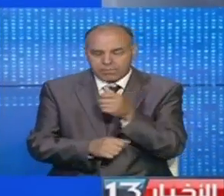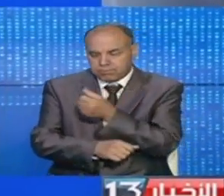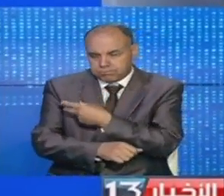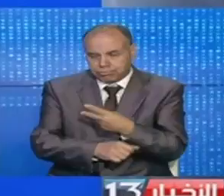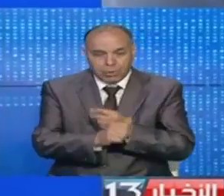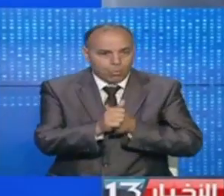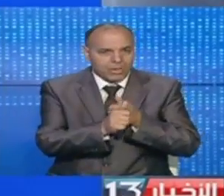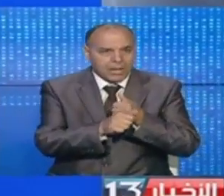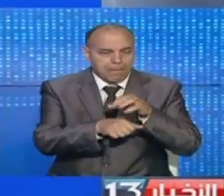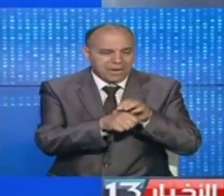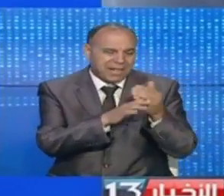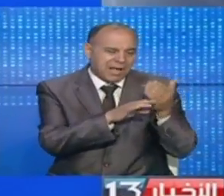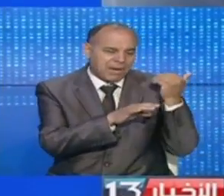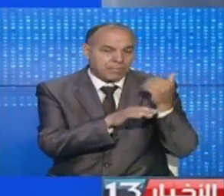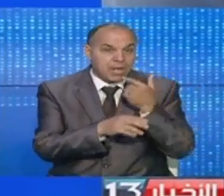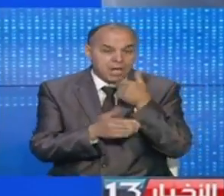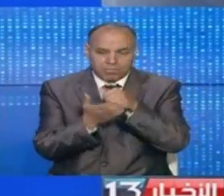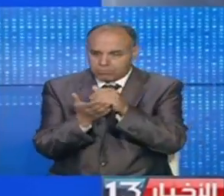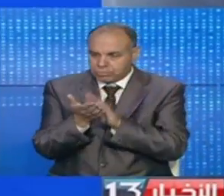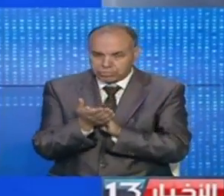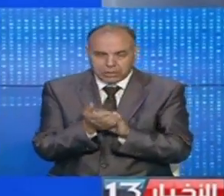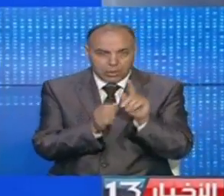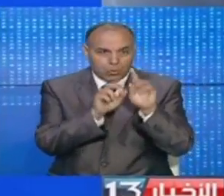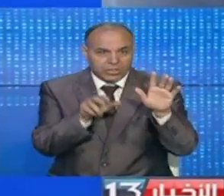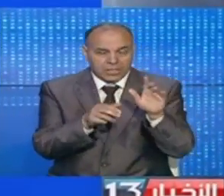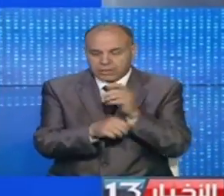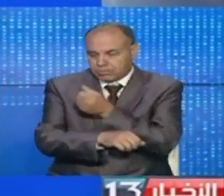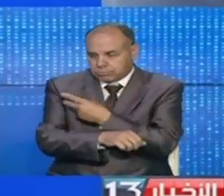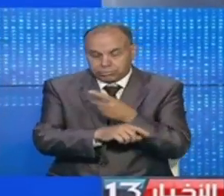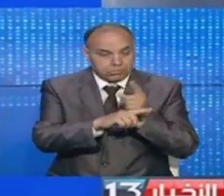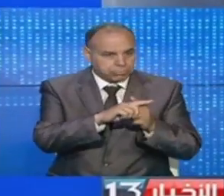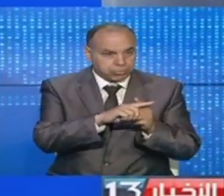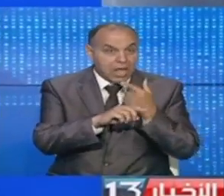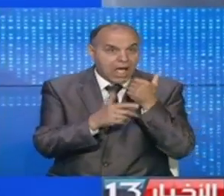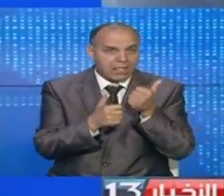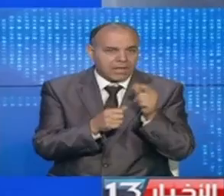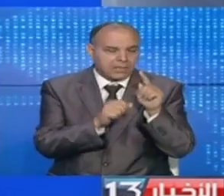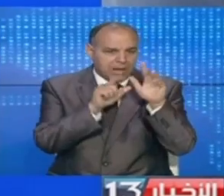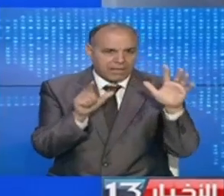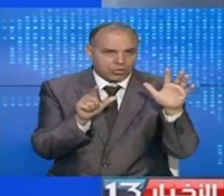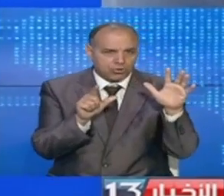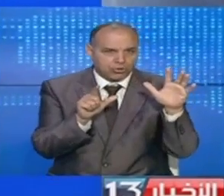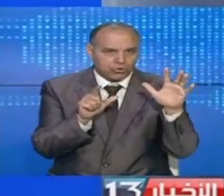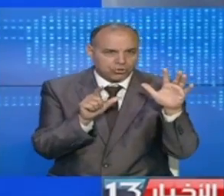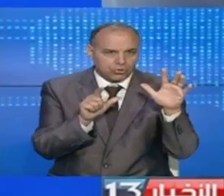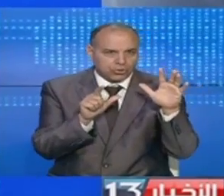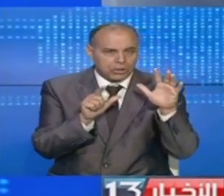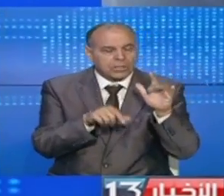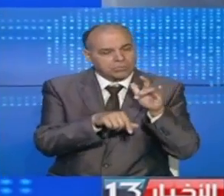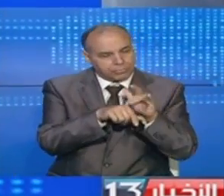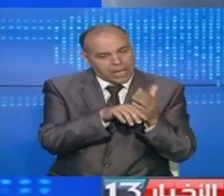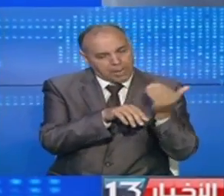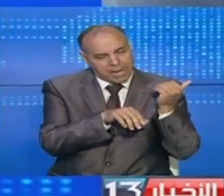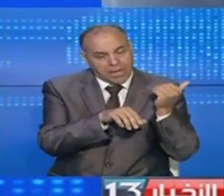إطار متابعة المرضى السابقين، سجل 18 تحليلا إيجابيا، 17 منها لحالات إصابة